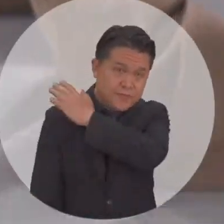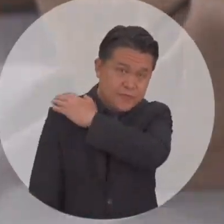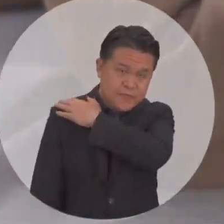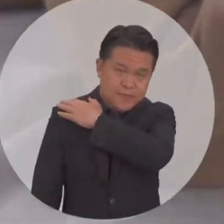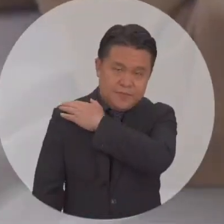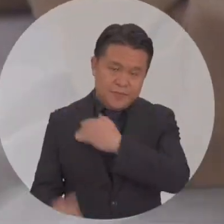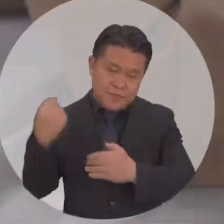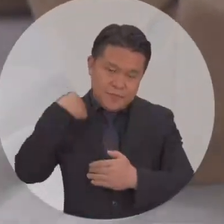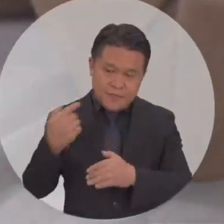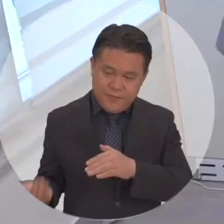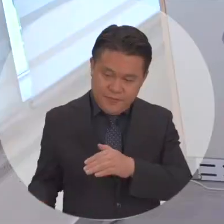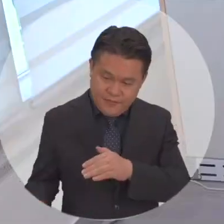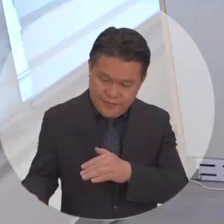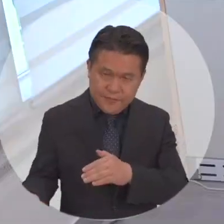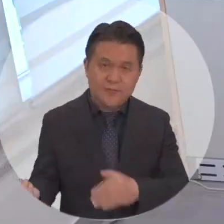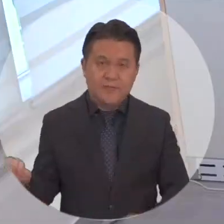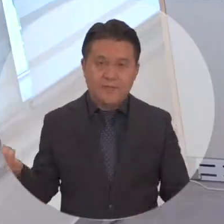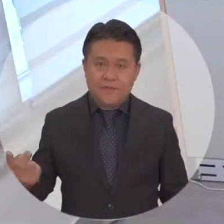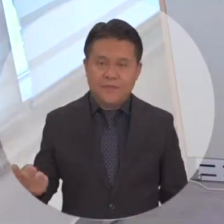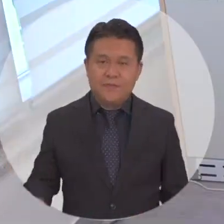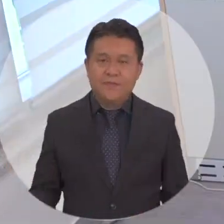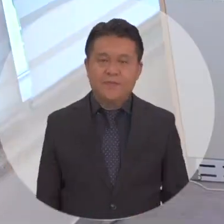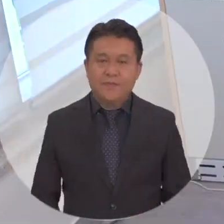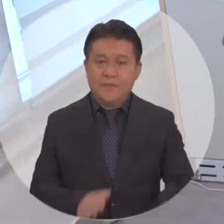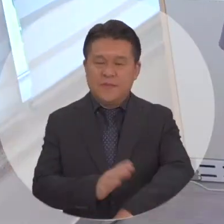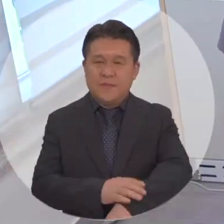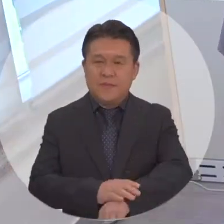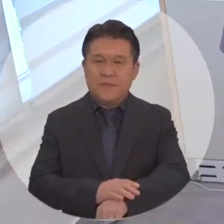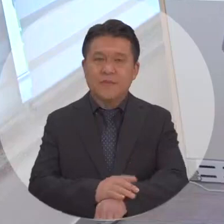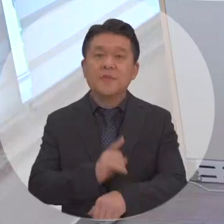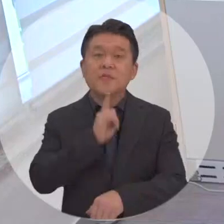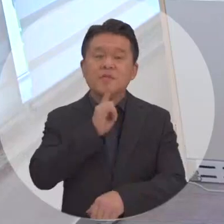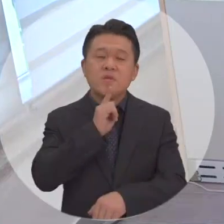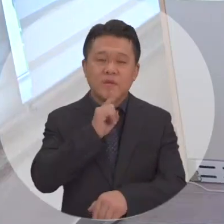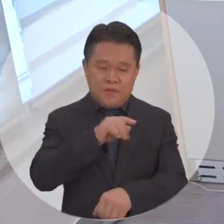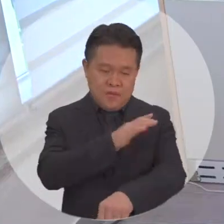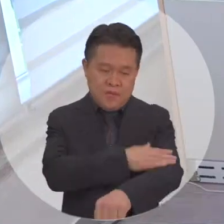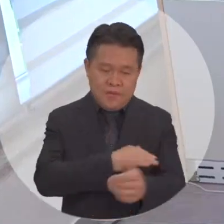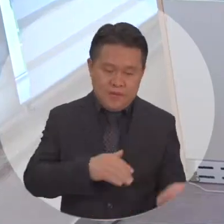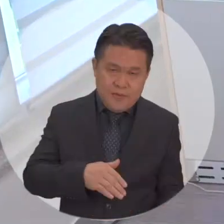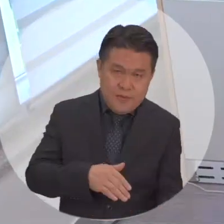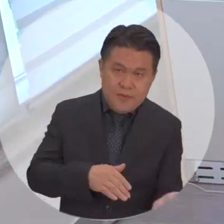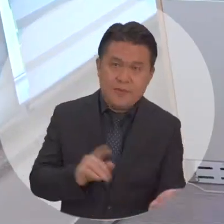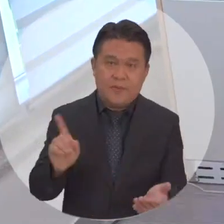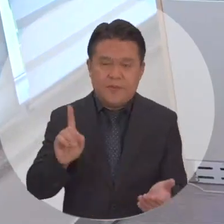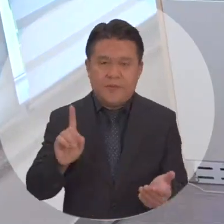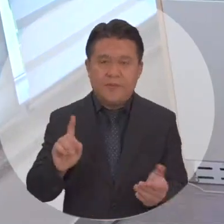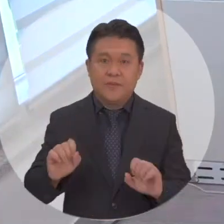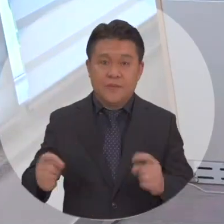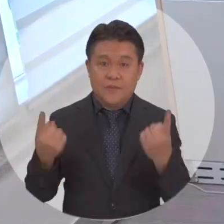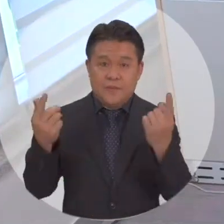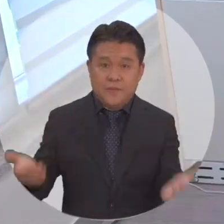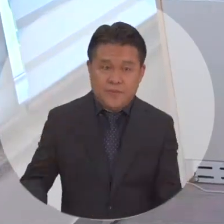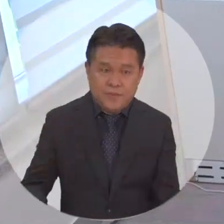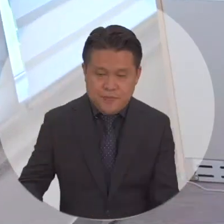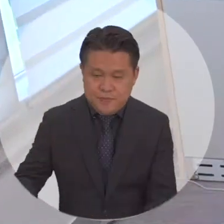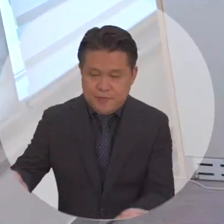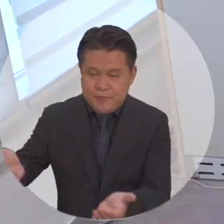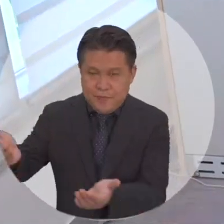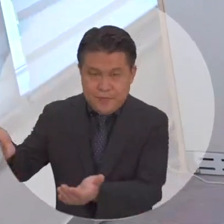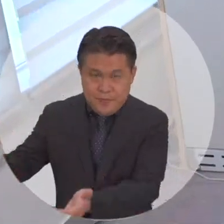넣어 어깨와 등 밑을 받치고 다른 팔은 엉덩이와 허벅지를 받치면서 두 사람이